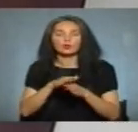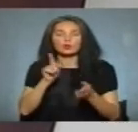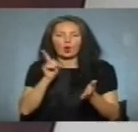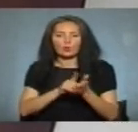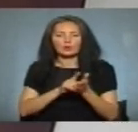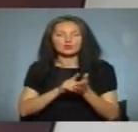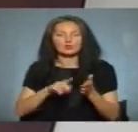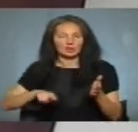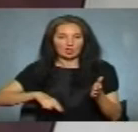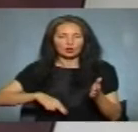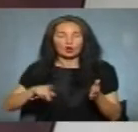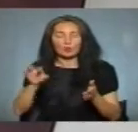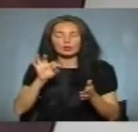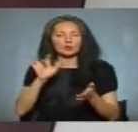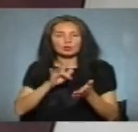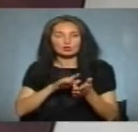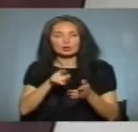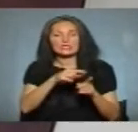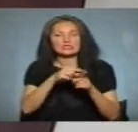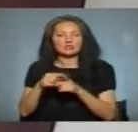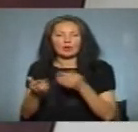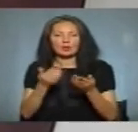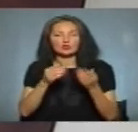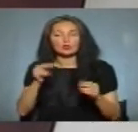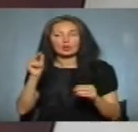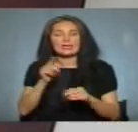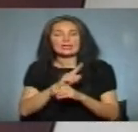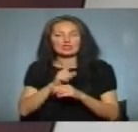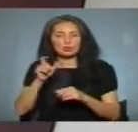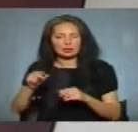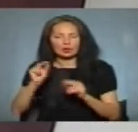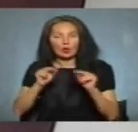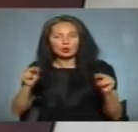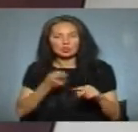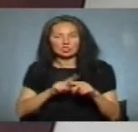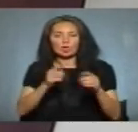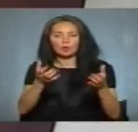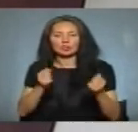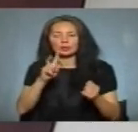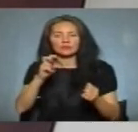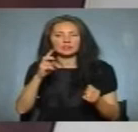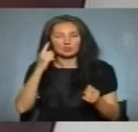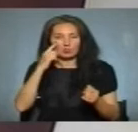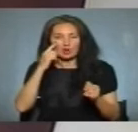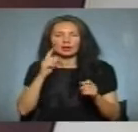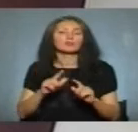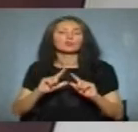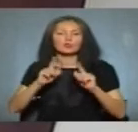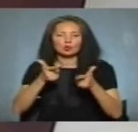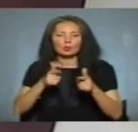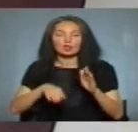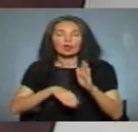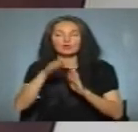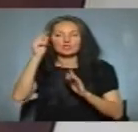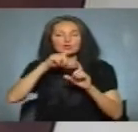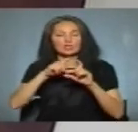Галина Федун. За її словами, якщо тернопільські школярі, які набрали 200 балів на незалежному тестуванні, вступлять до вищих навчальних закладів